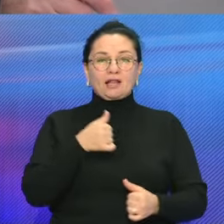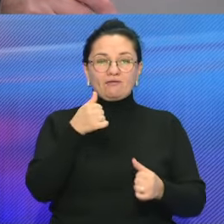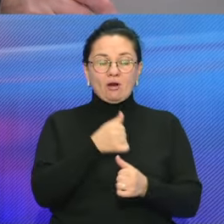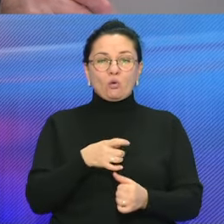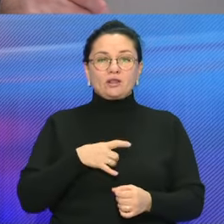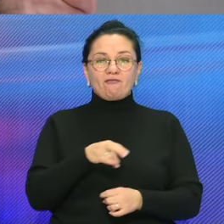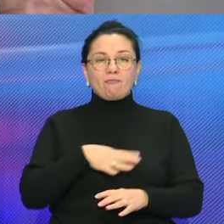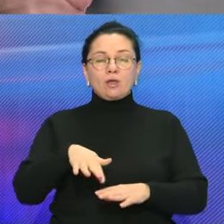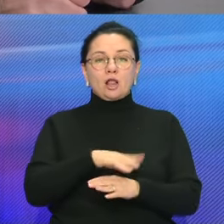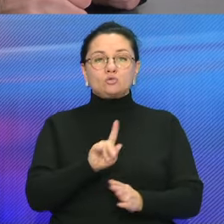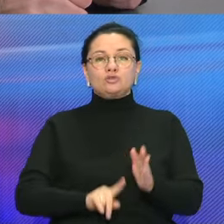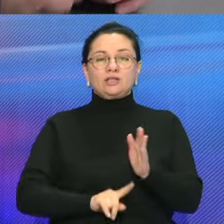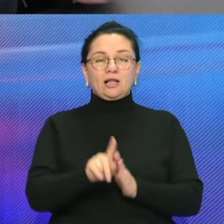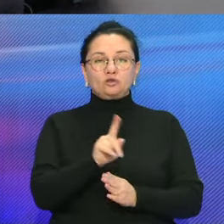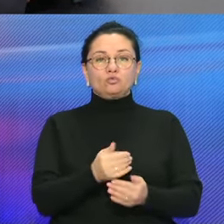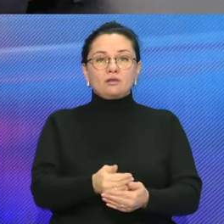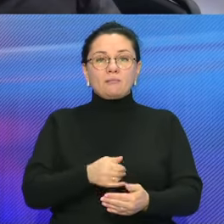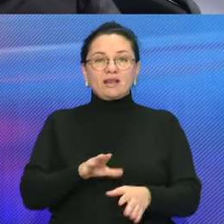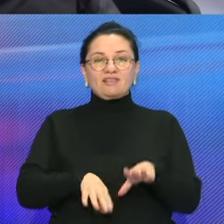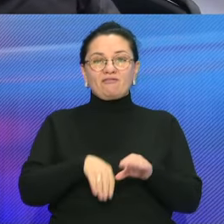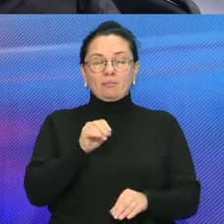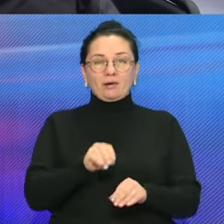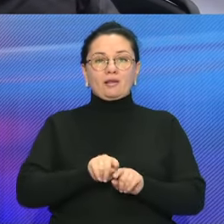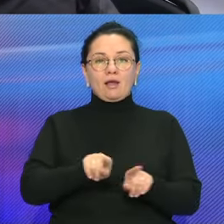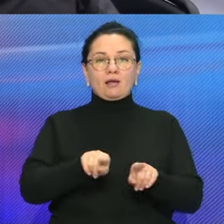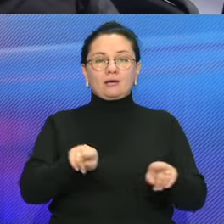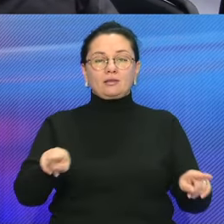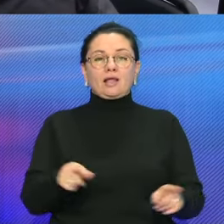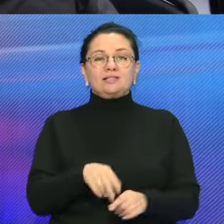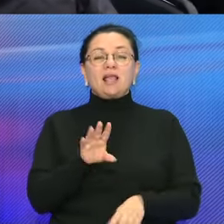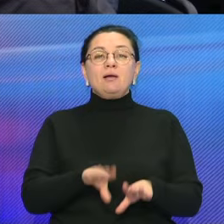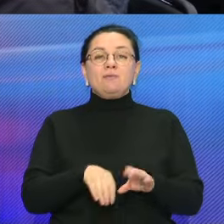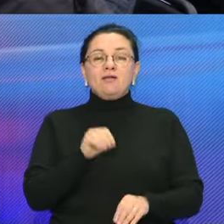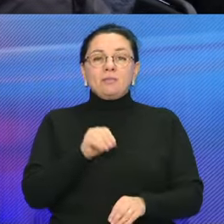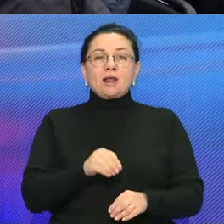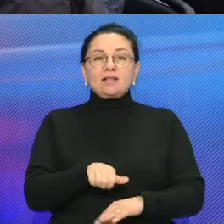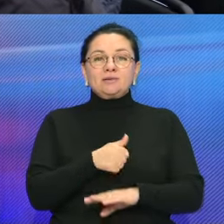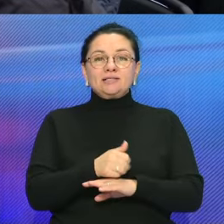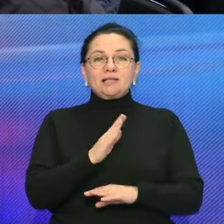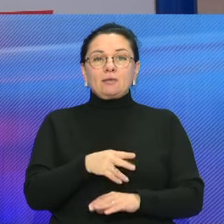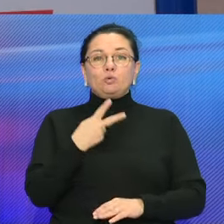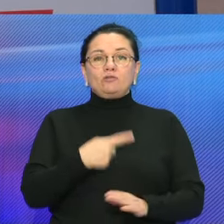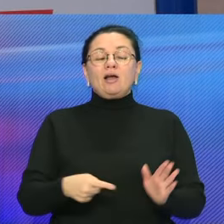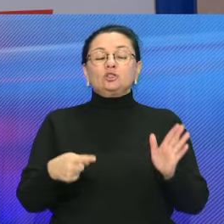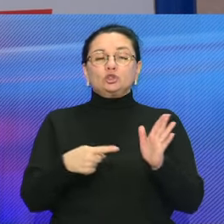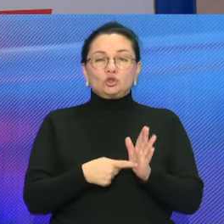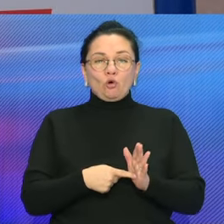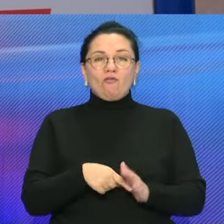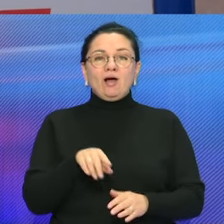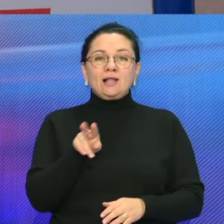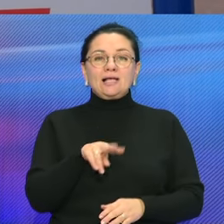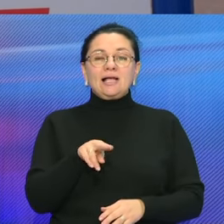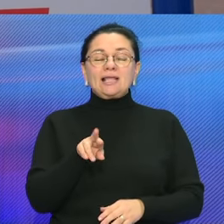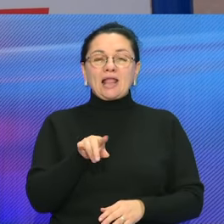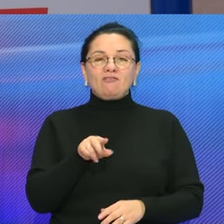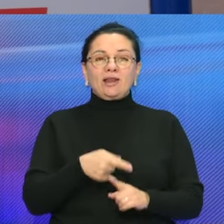краіне пачнецца перадвыбарная агітацыя. Выбіраць прэзідэнта беларусы будуць 26 студзеня. Аддаць свой голас датэрмінова